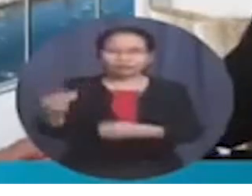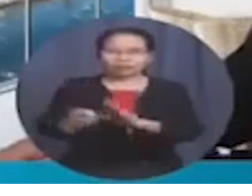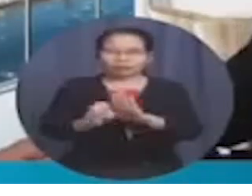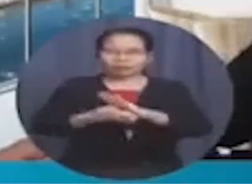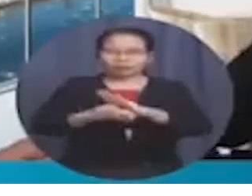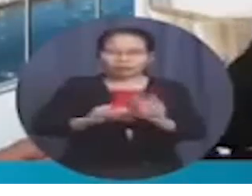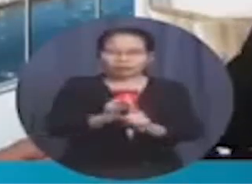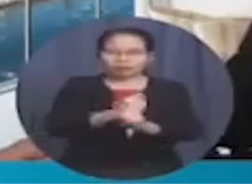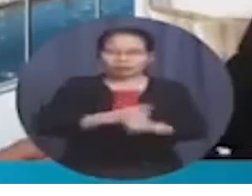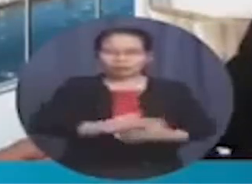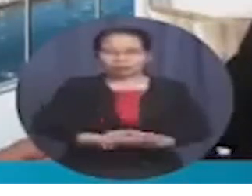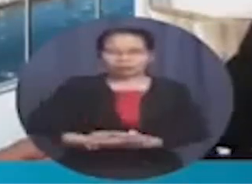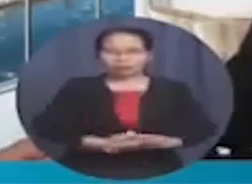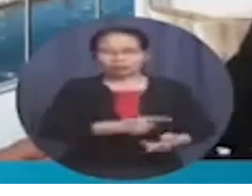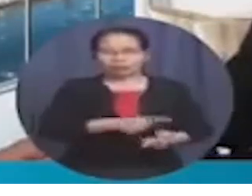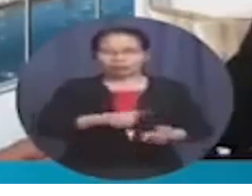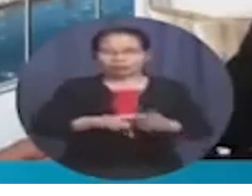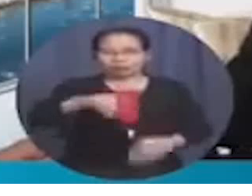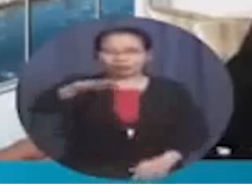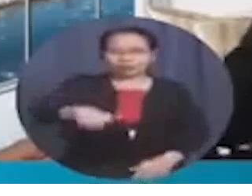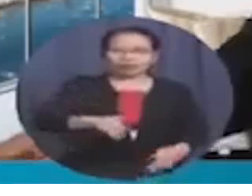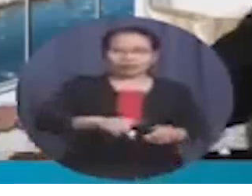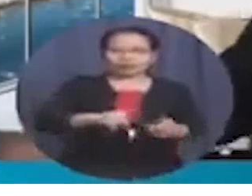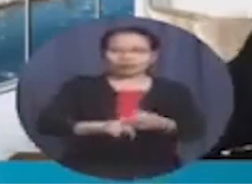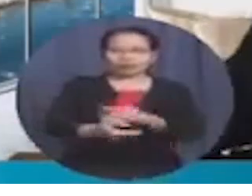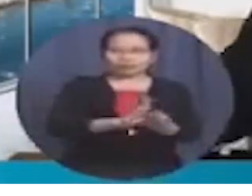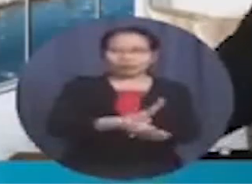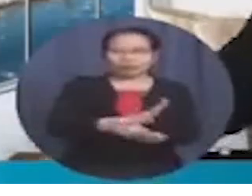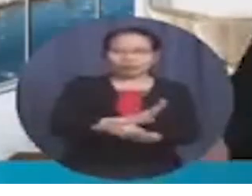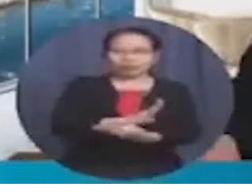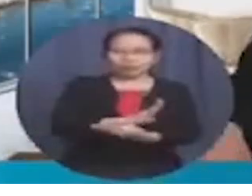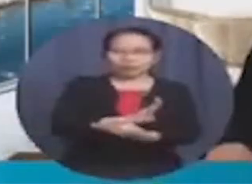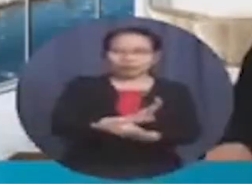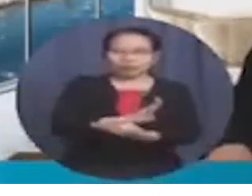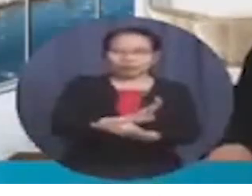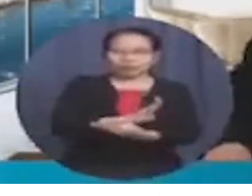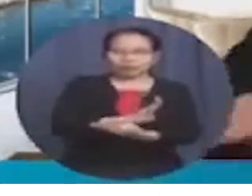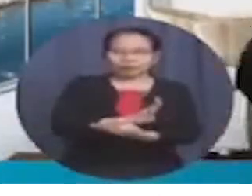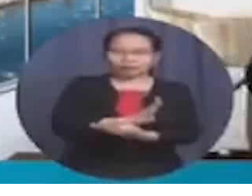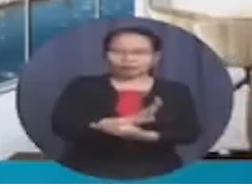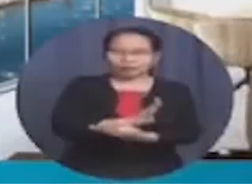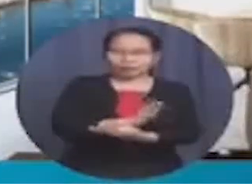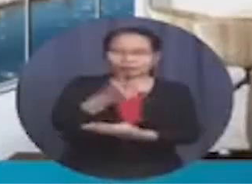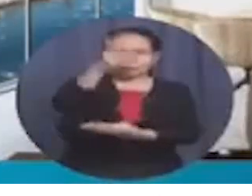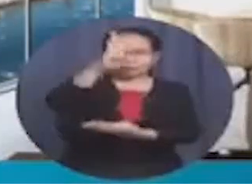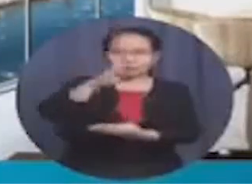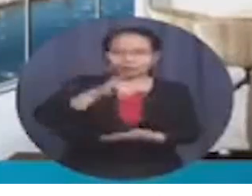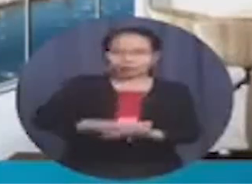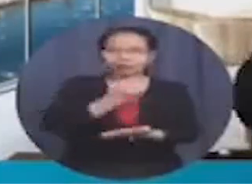isang baby, sa isang child, tapos naging Diyos. Yan po'y mali. At yung aral na